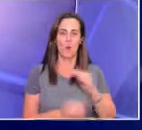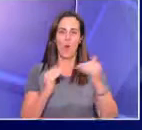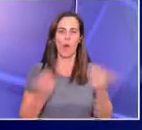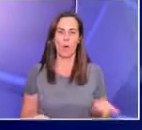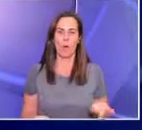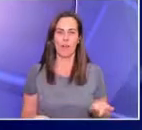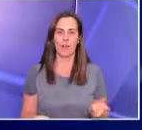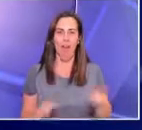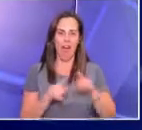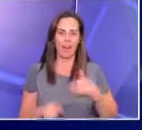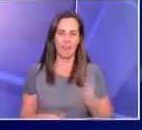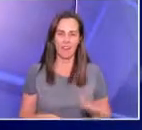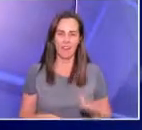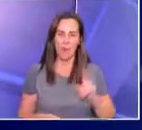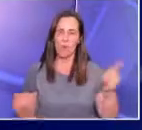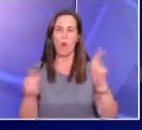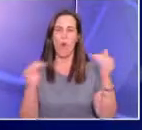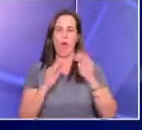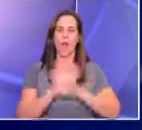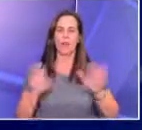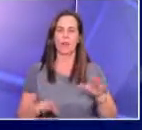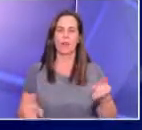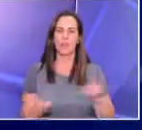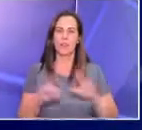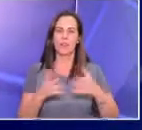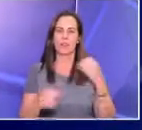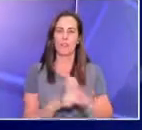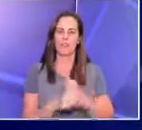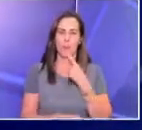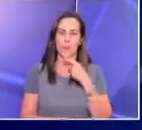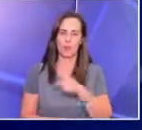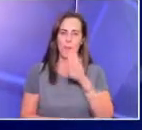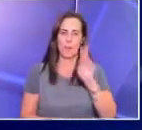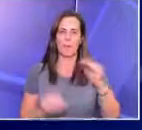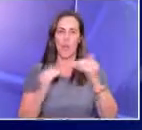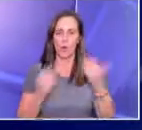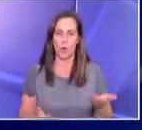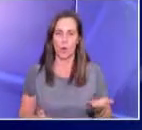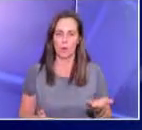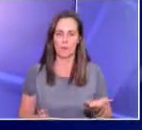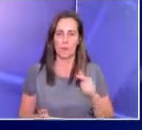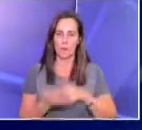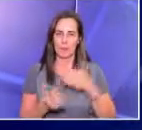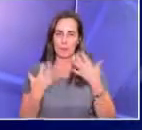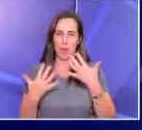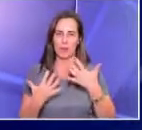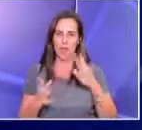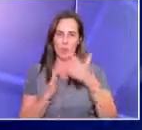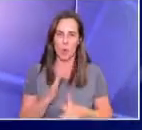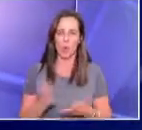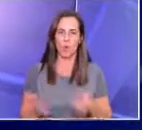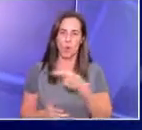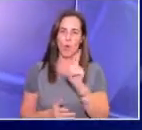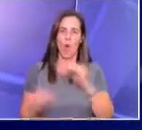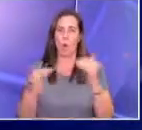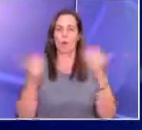אחי. למה הוא לא ראוי? הוא לא ראוי, כמו שמפלגת העבודה אומרת שביבי לא ראוי. ראוי בגלל פרשת הצוללות,